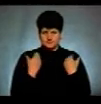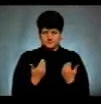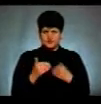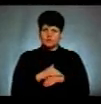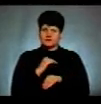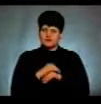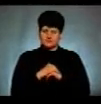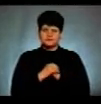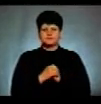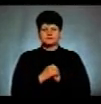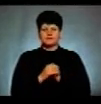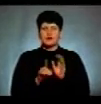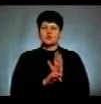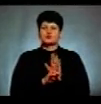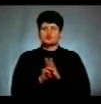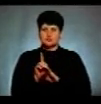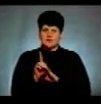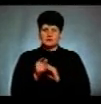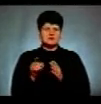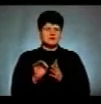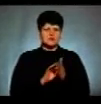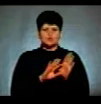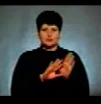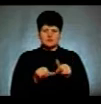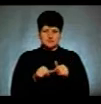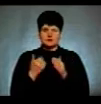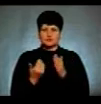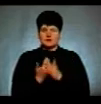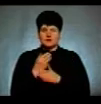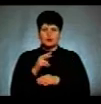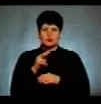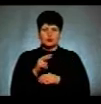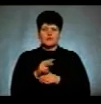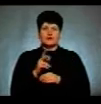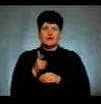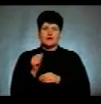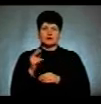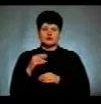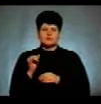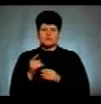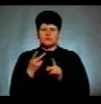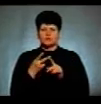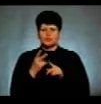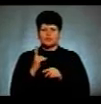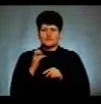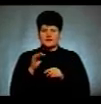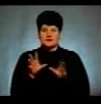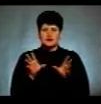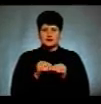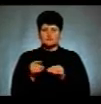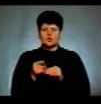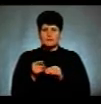вечора. Розпочнемо ми одразу після сюжету Любові Гадомської, моєї колеги, яка 2 квітня разом із